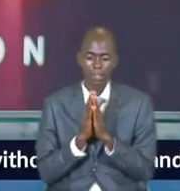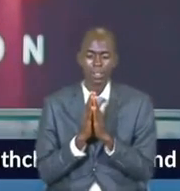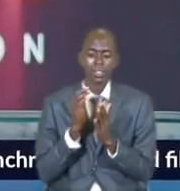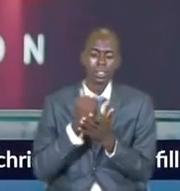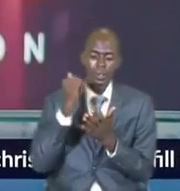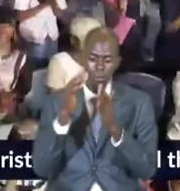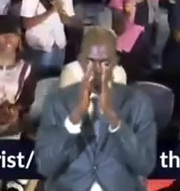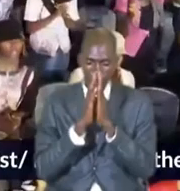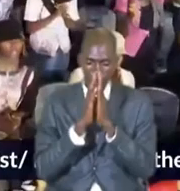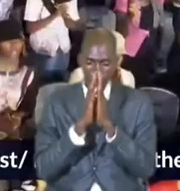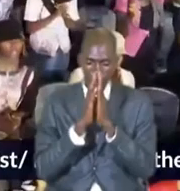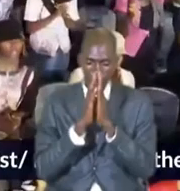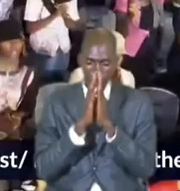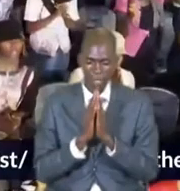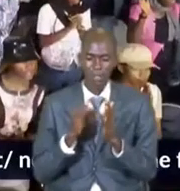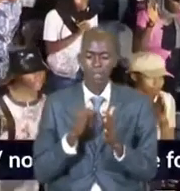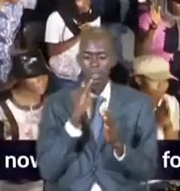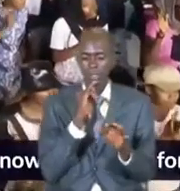Amen. Emewo ya.